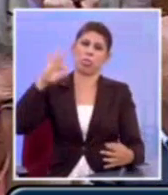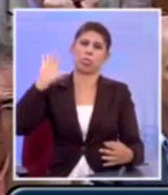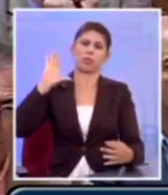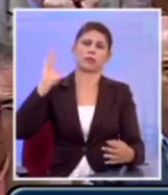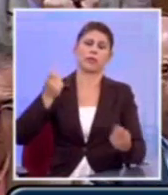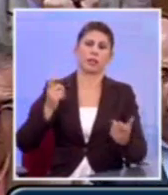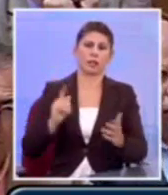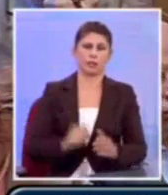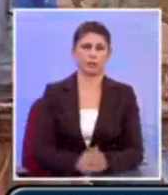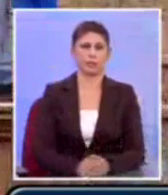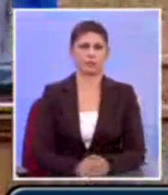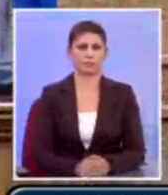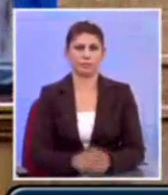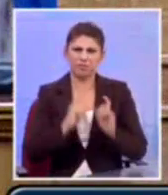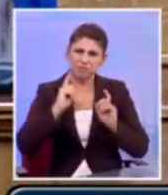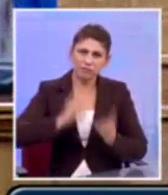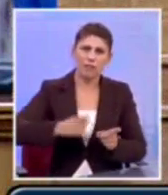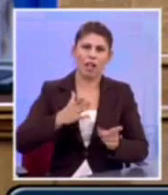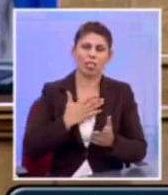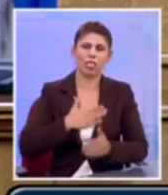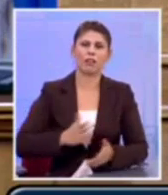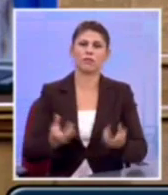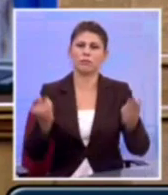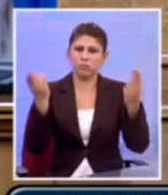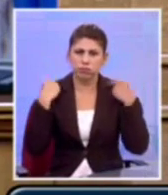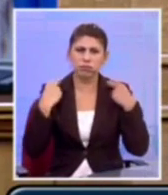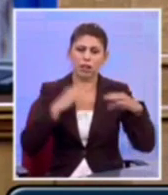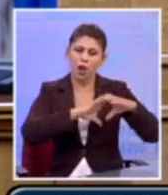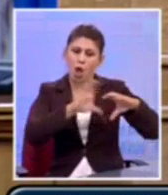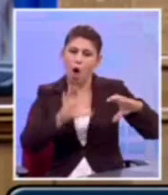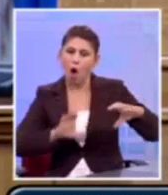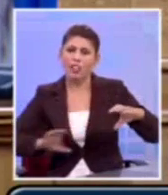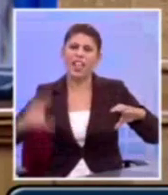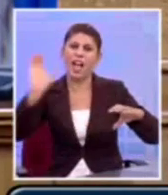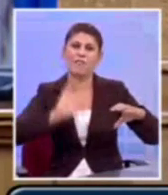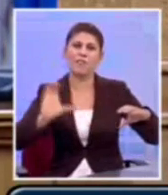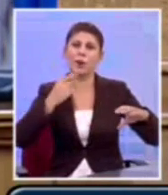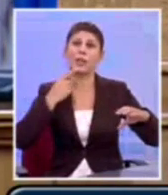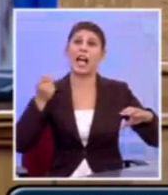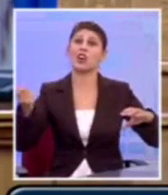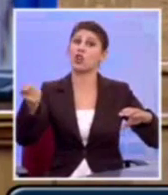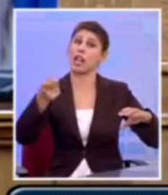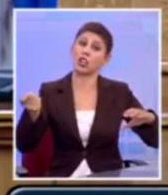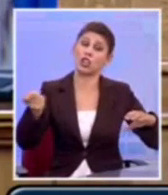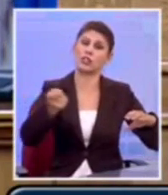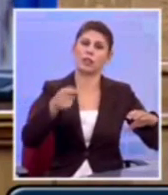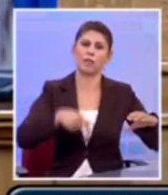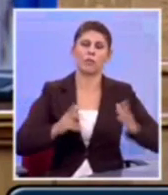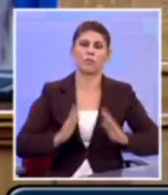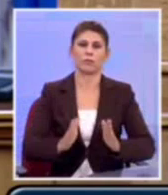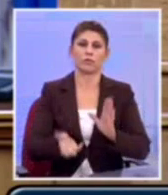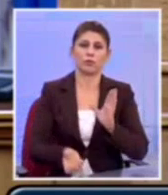και καθυπόταξης αυτού του λαού, αυτών των λαών, στο όνομα του χρέους, προωθεί